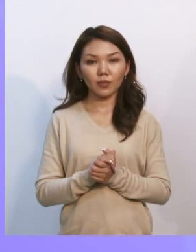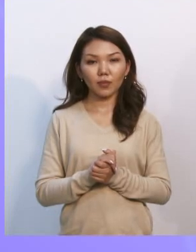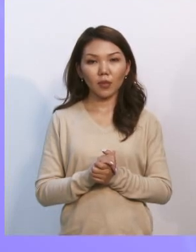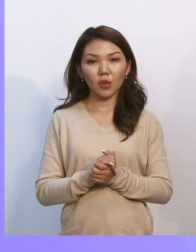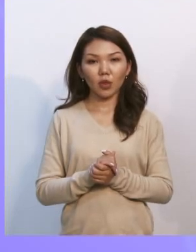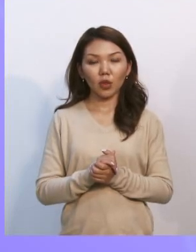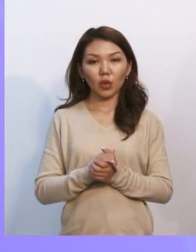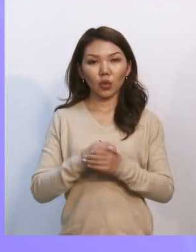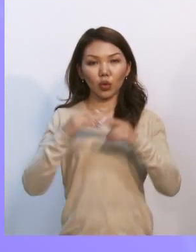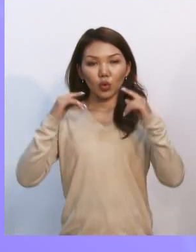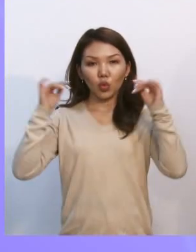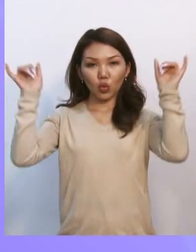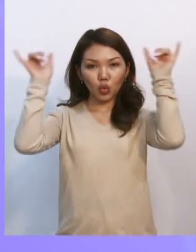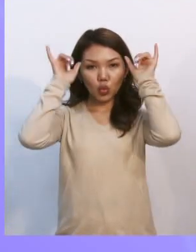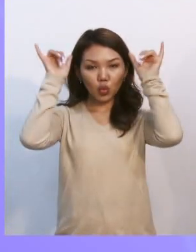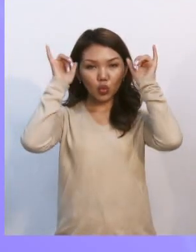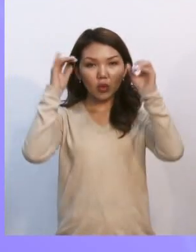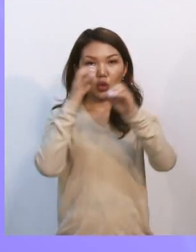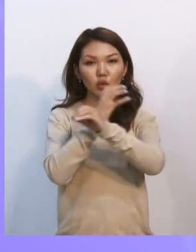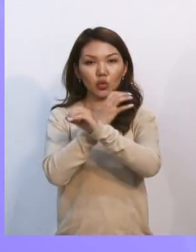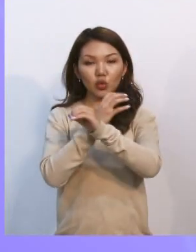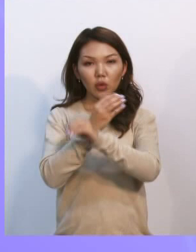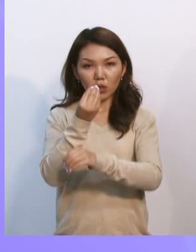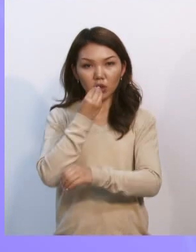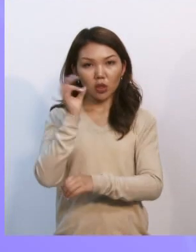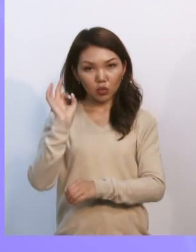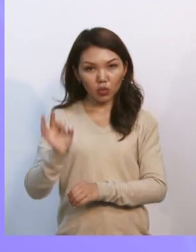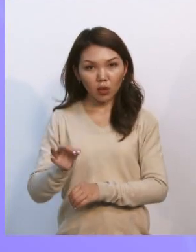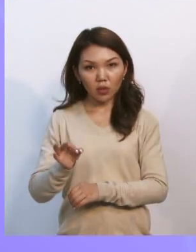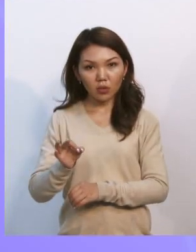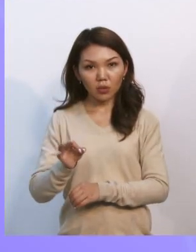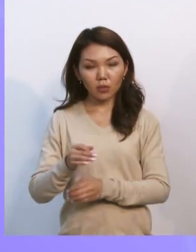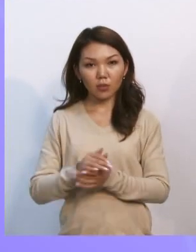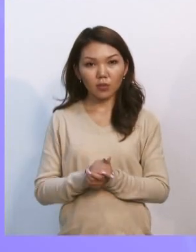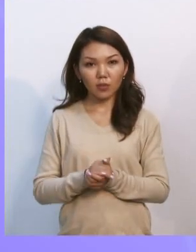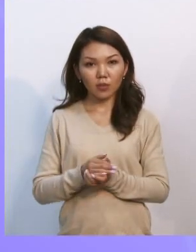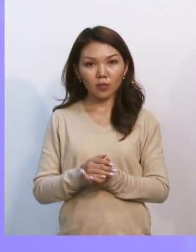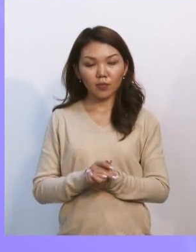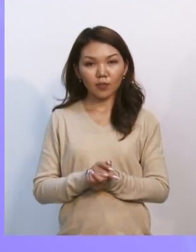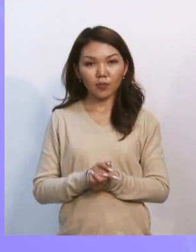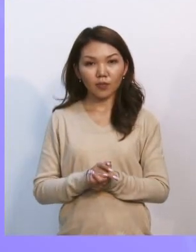Уй сөөк жейт. Бул туурабы?